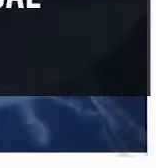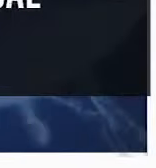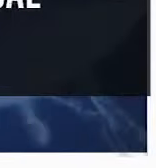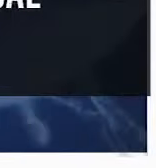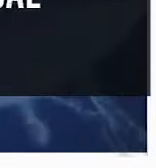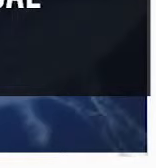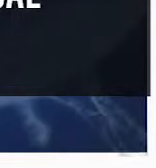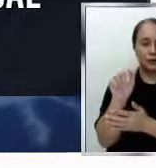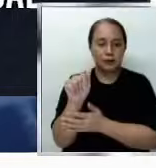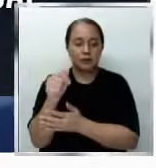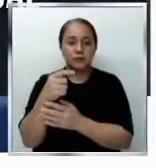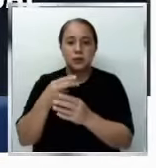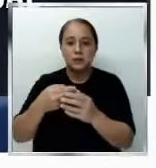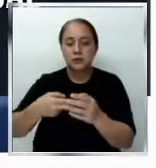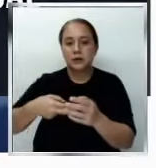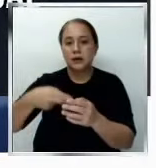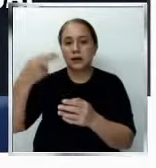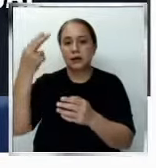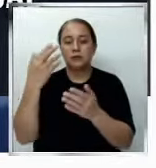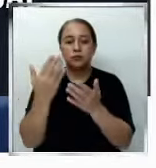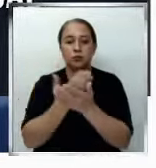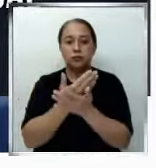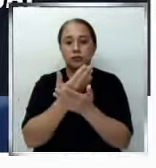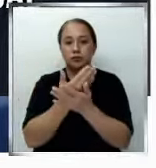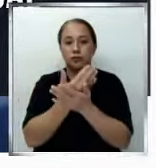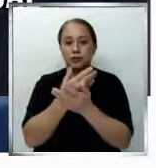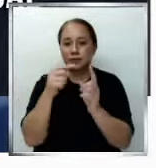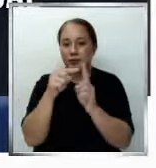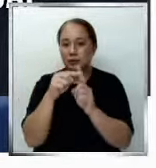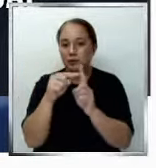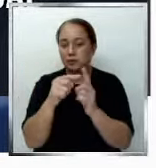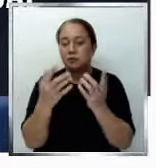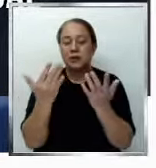sa pagtaas ng mga bagong kaso, umabot sa